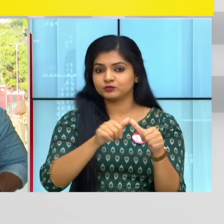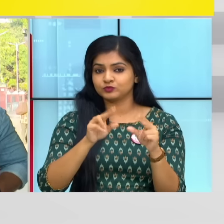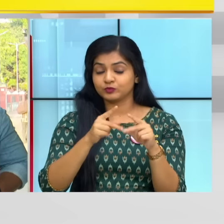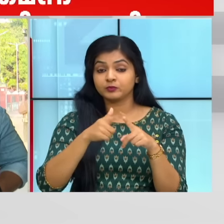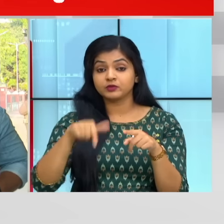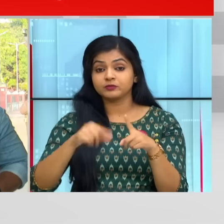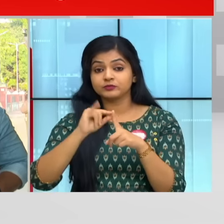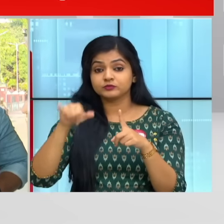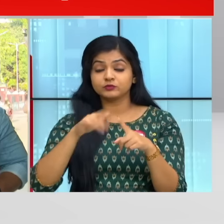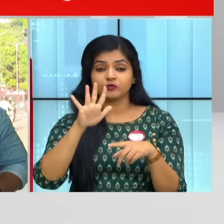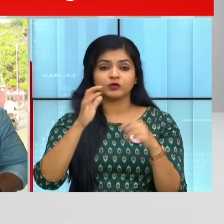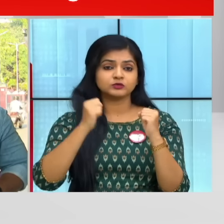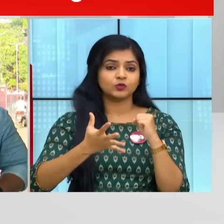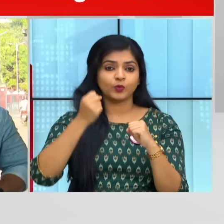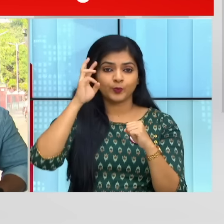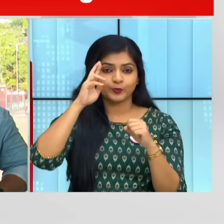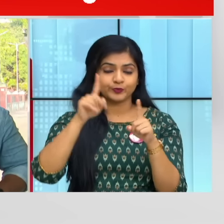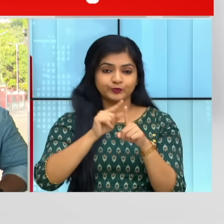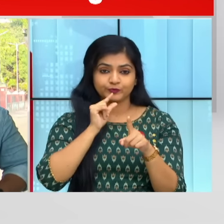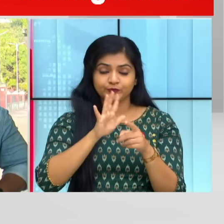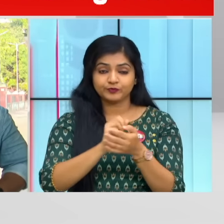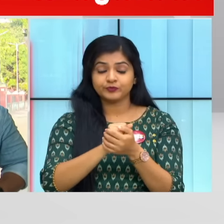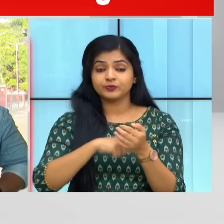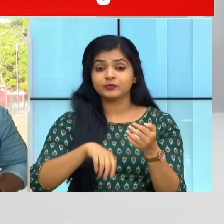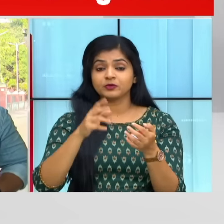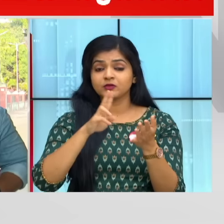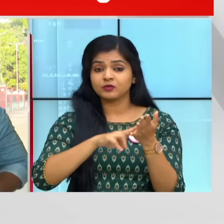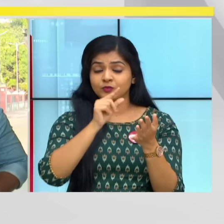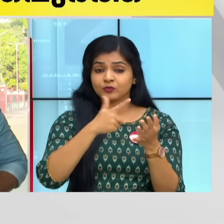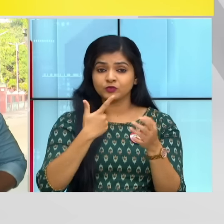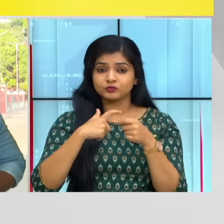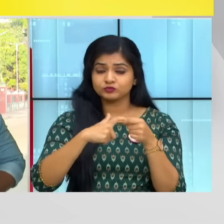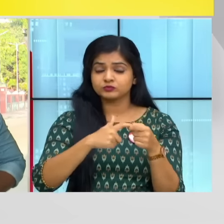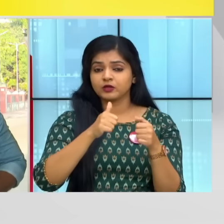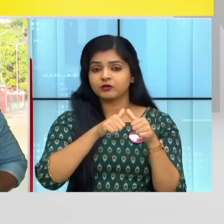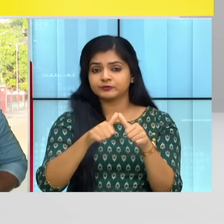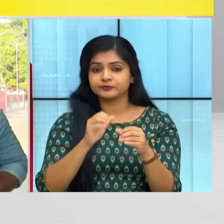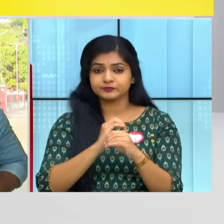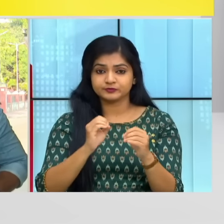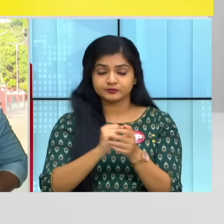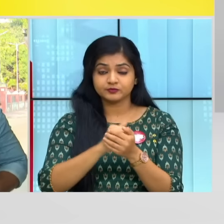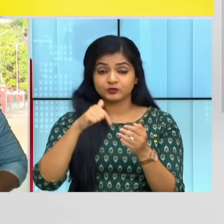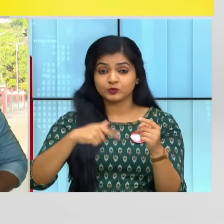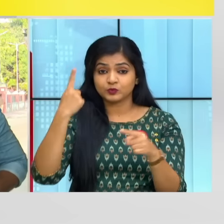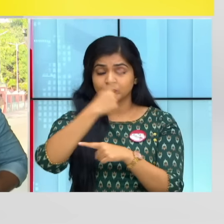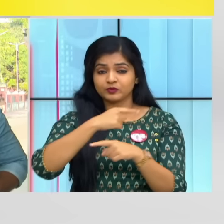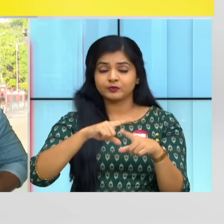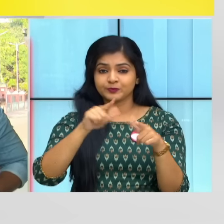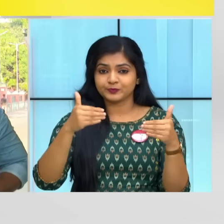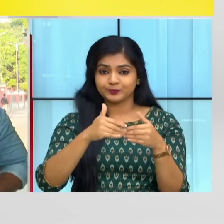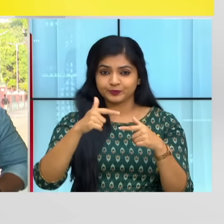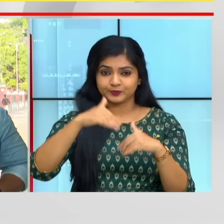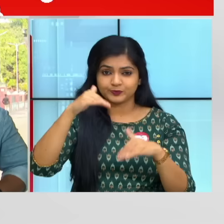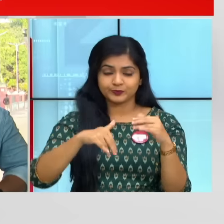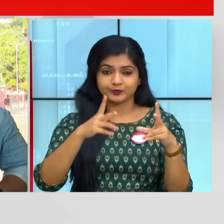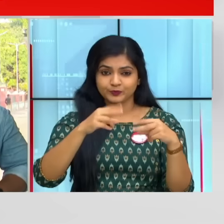പറയുന്നത്. ഈ ദല്ലാൽ നന്ദകുമാറുമായിട്ട് ബന്ധപ്പെട്ട വിഷയത്തിൽ നിന്നൊക്കെ അദ്ദേഹം ഒളിച്ചോടി. അതുമാത്രമല്ല, ഇന്നത്തെ ഈ അവലോകന യോഗത്തിൽ, ഈ തെരഞ്ഞെടുപ്പുമായി ബന്ധപ്പെട്ട് നടത്തുന്ന